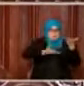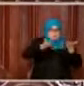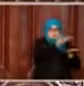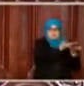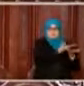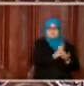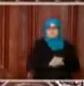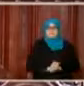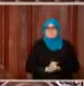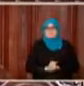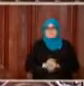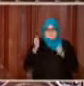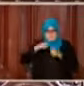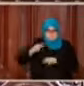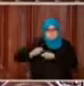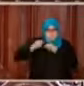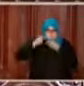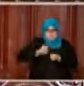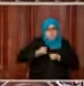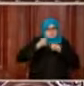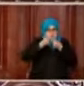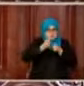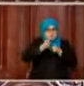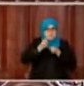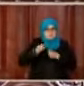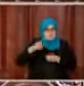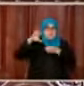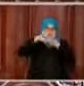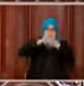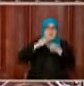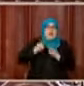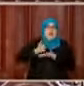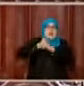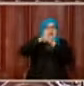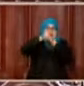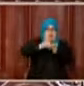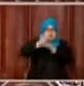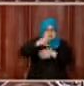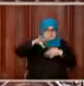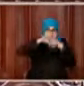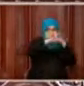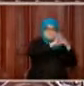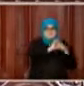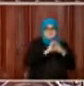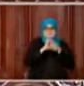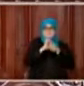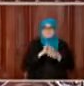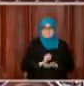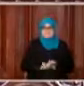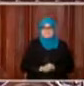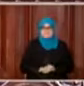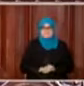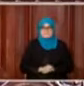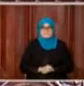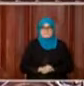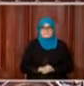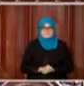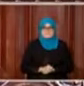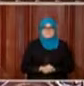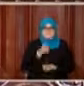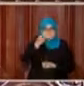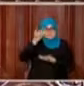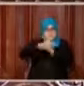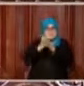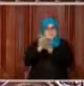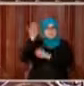فليساهم الجميع في هذه العلاقة التي افتقدوها منذ